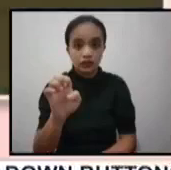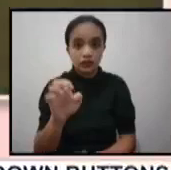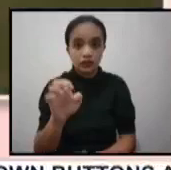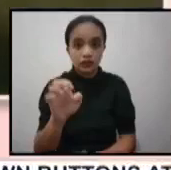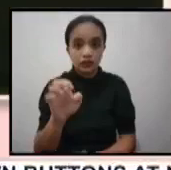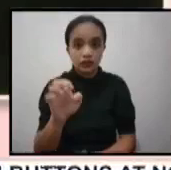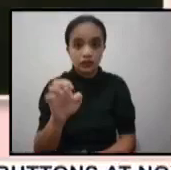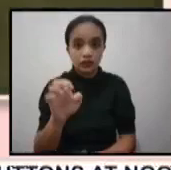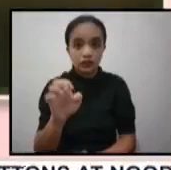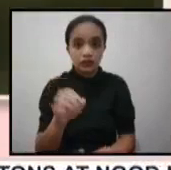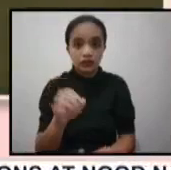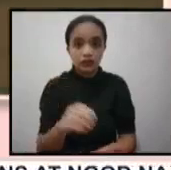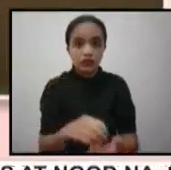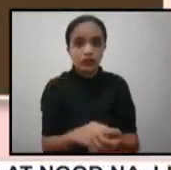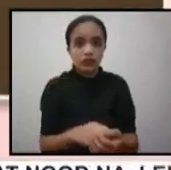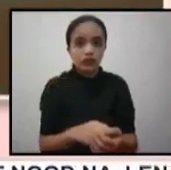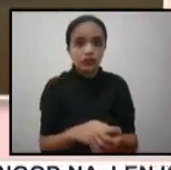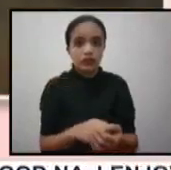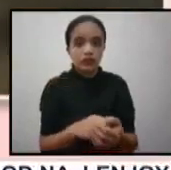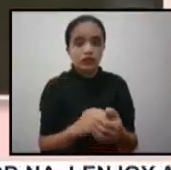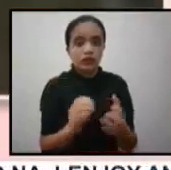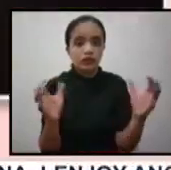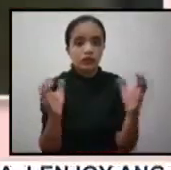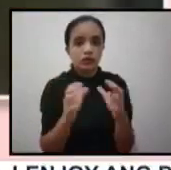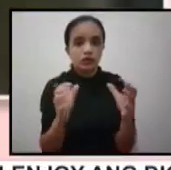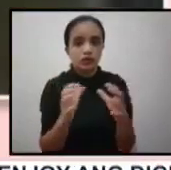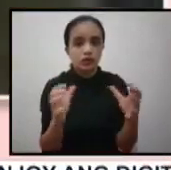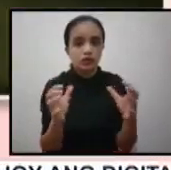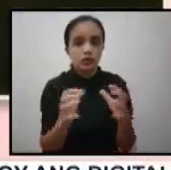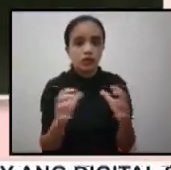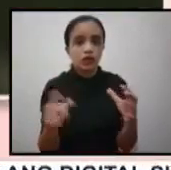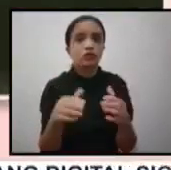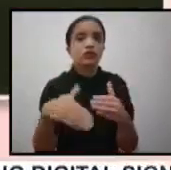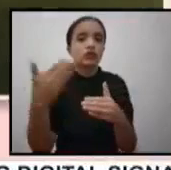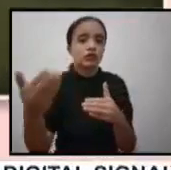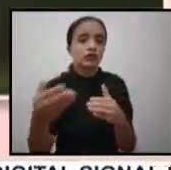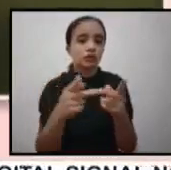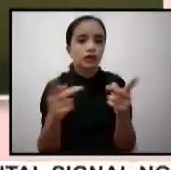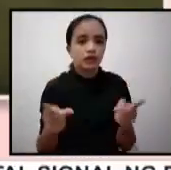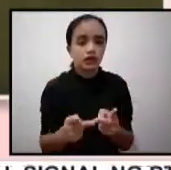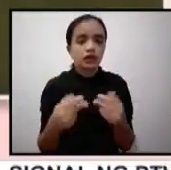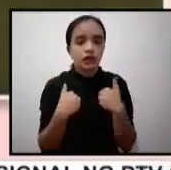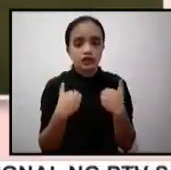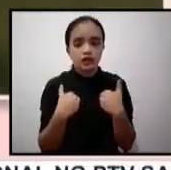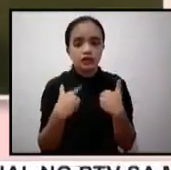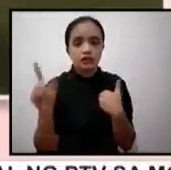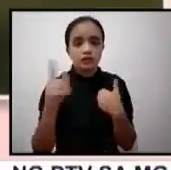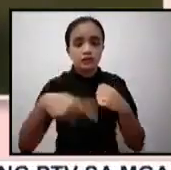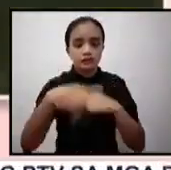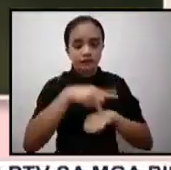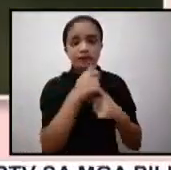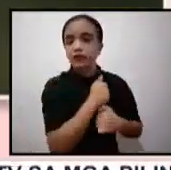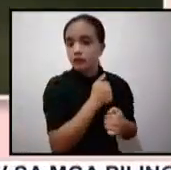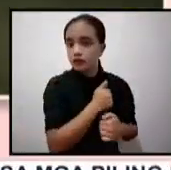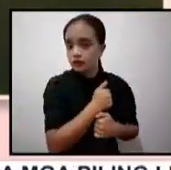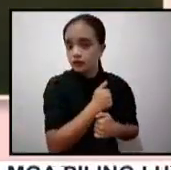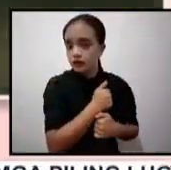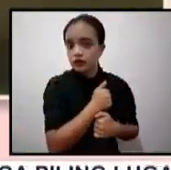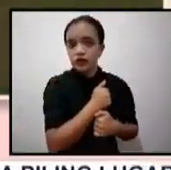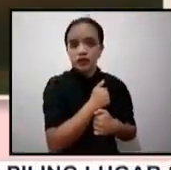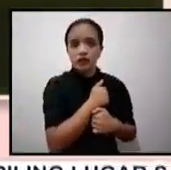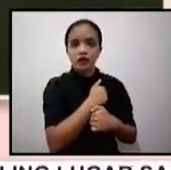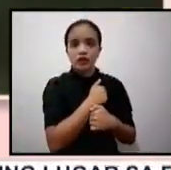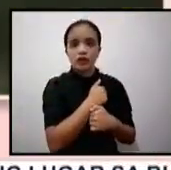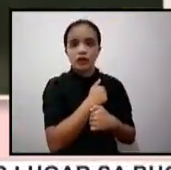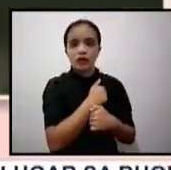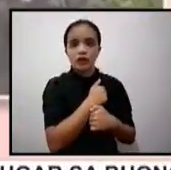May wounded din tayo sa Philippine Army, isa. And may nadamay, sir, na dalawang civilian, no?